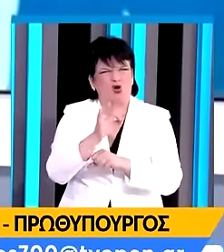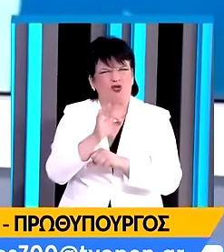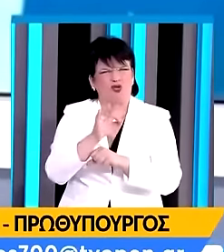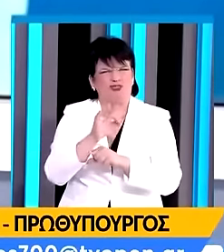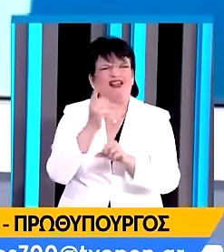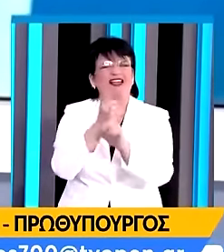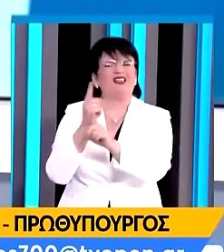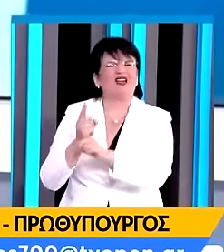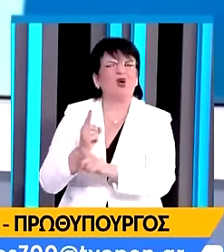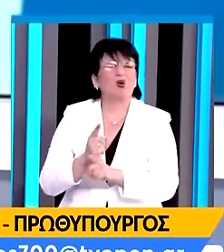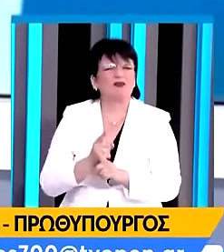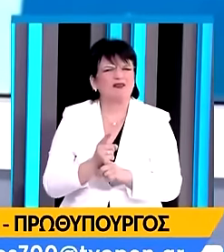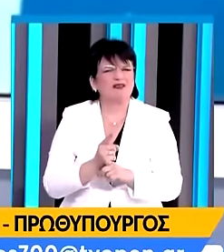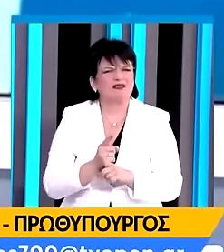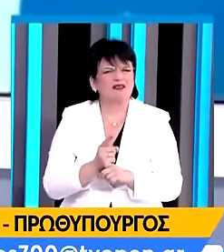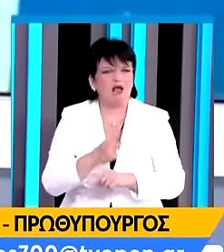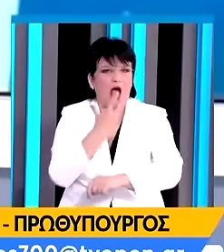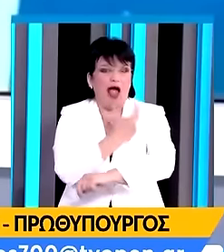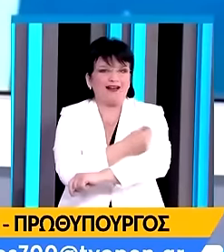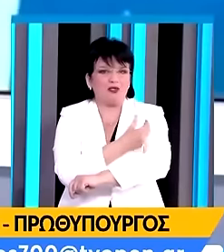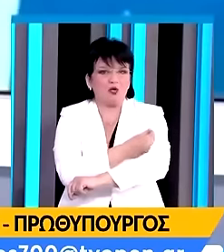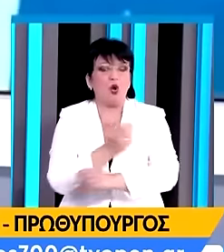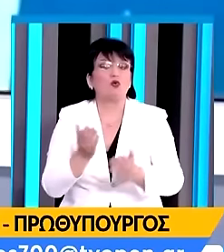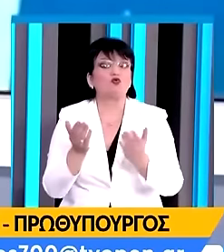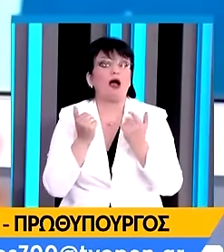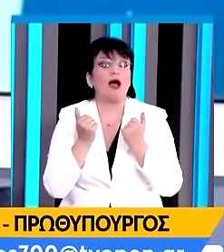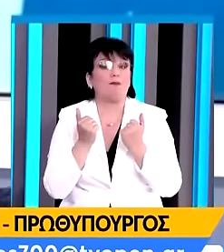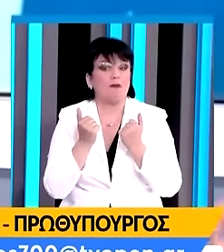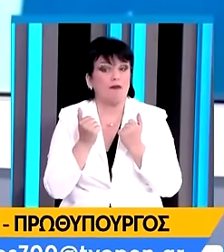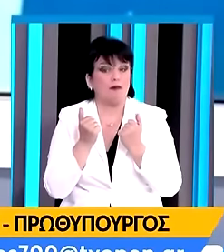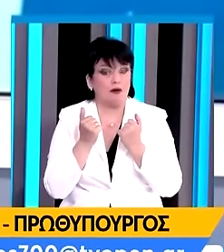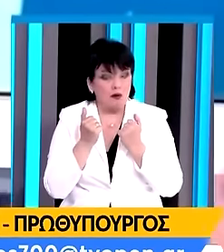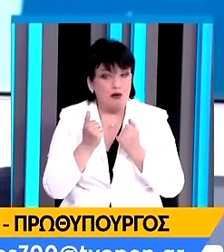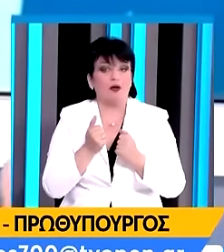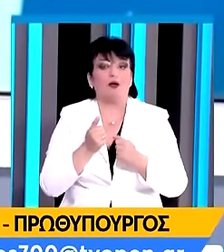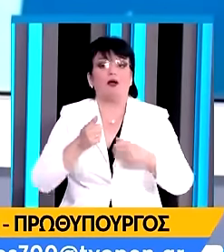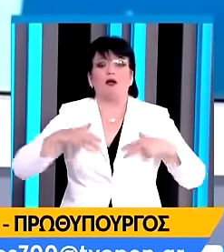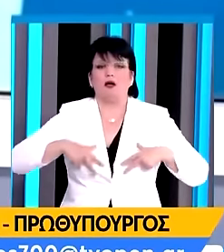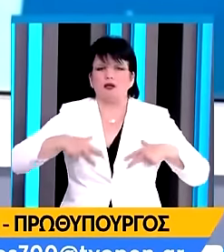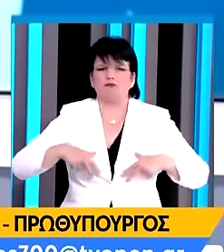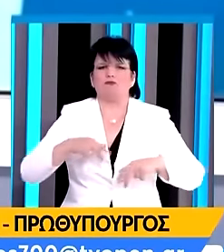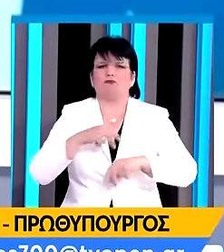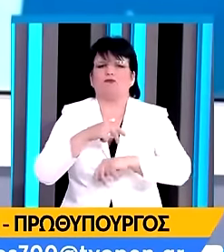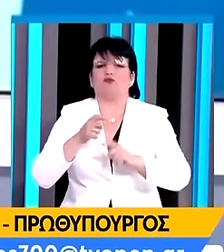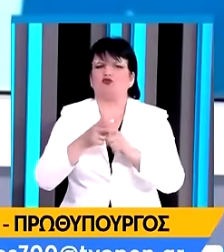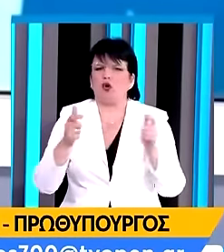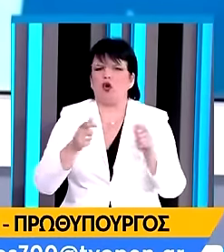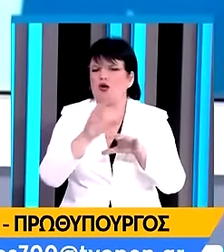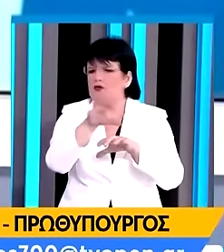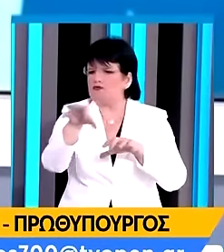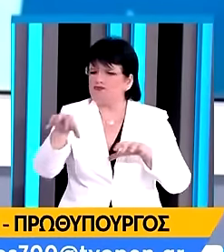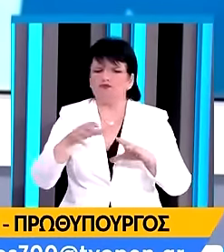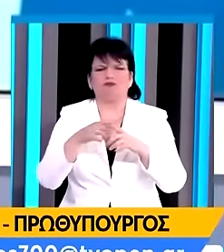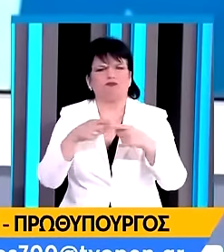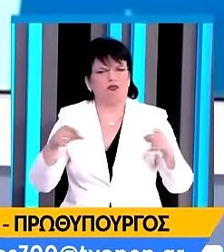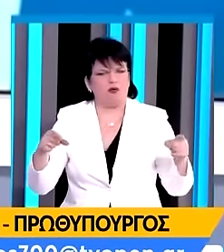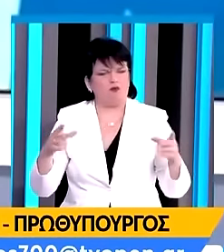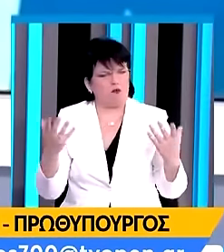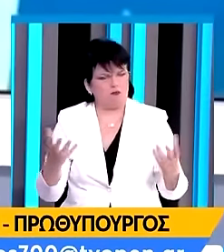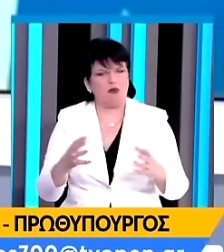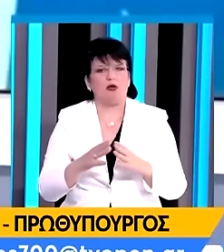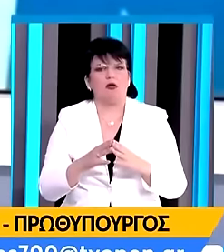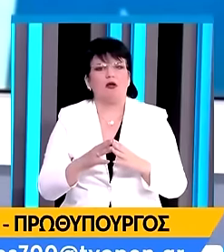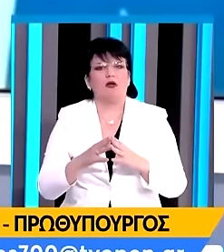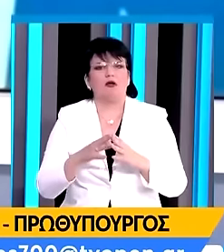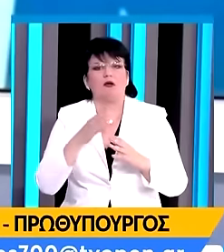των ειδικοτήτων δεν είχαμε αρκετούς αναισθησιολόγους. Αυτό είναι ένα ζήτημα το οποίο αφορά και τις ιατρικές σχολές και τις ειδικότητες. Πρέπει να το αντιμετωπίσουμε δομικά. Δεύτερον, ναι,